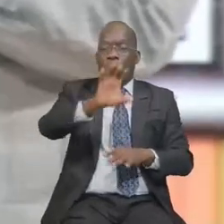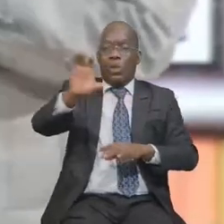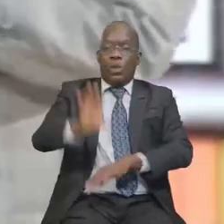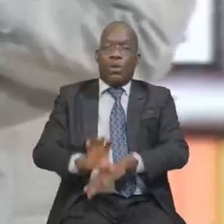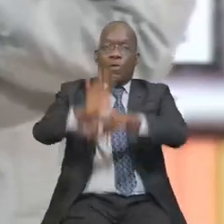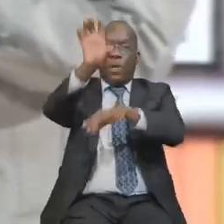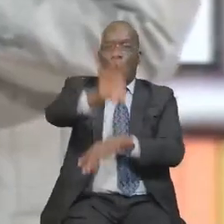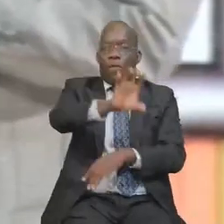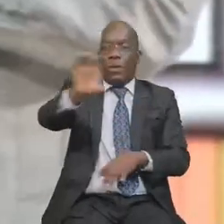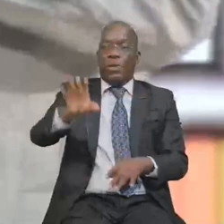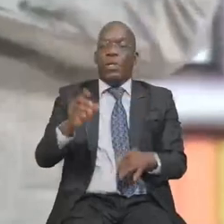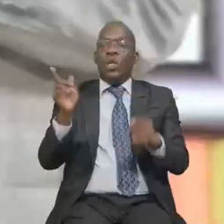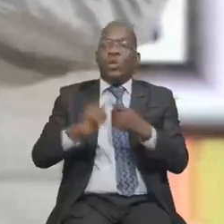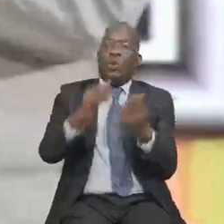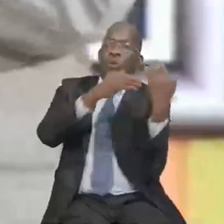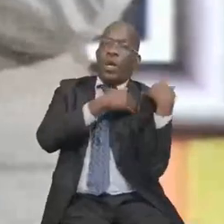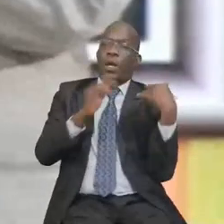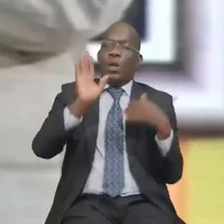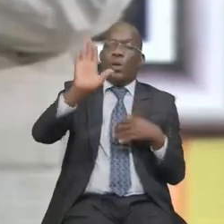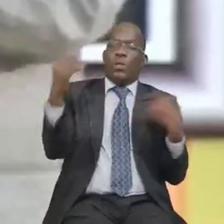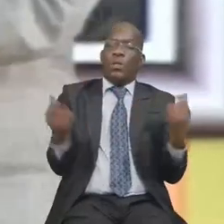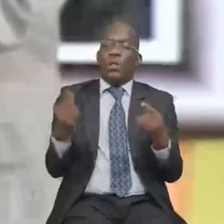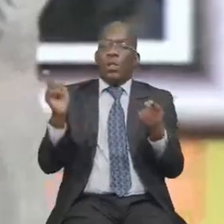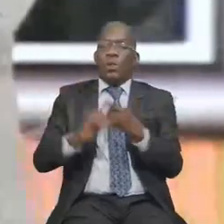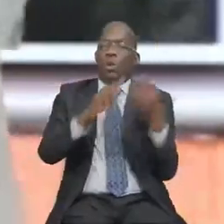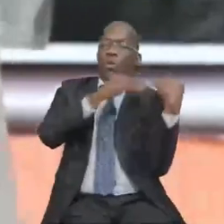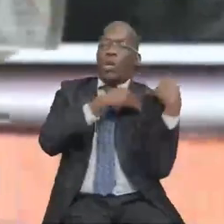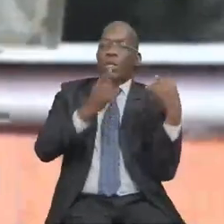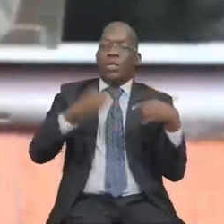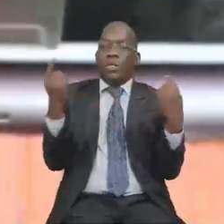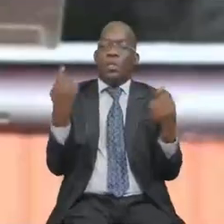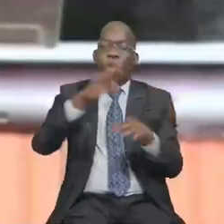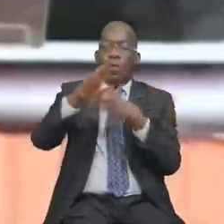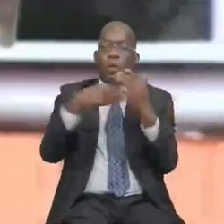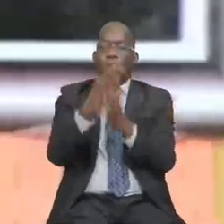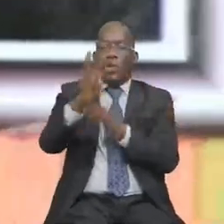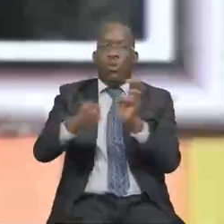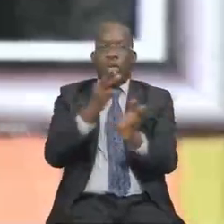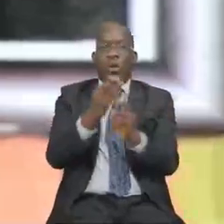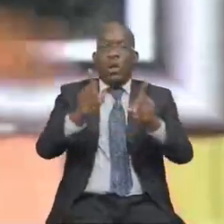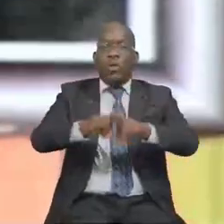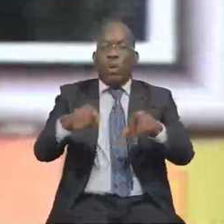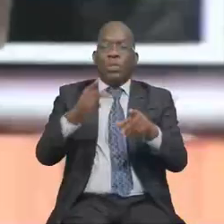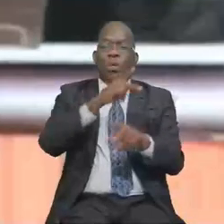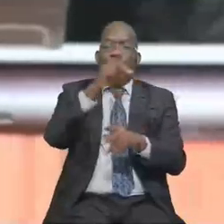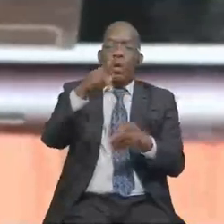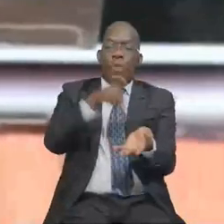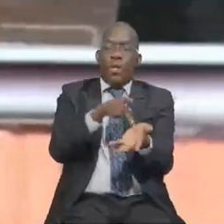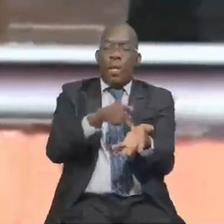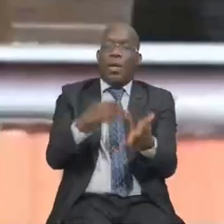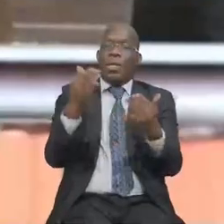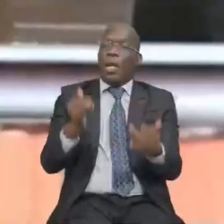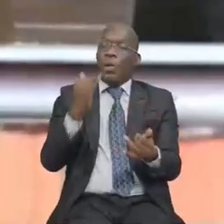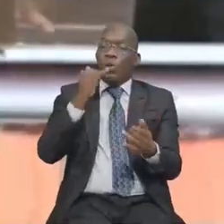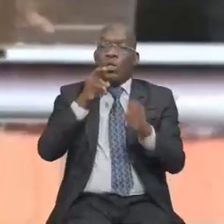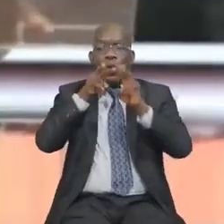péchés, pour porter les péchés du monde entier. Mais puis maintenant, il regarde encore la croix, et cela a